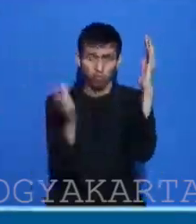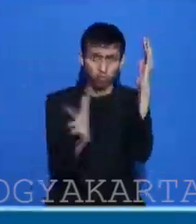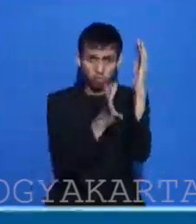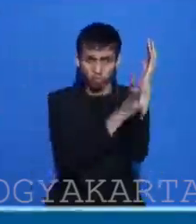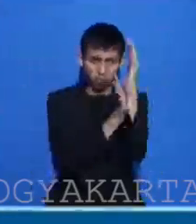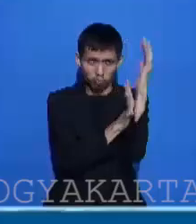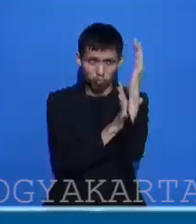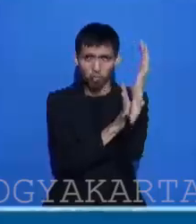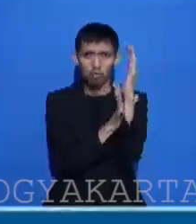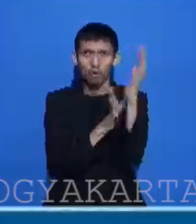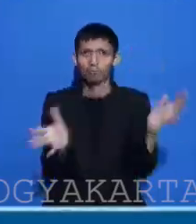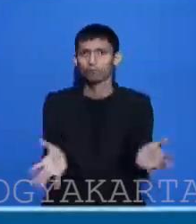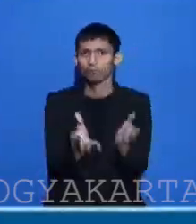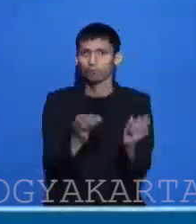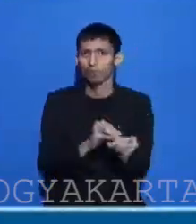mboten budidaya